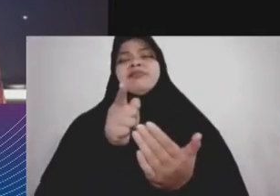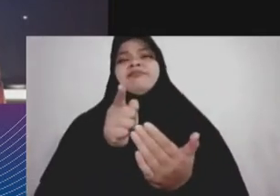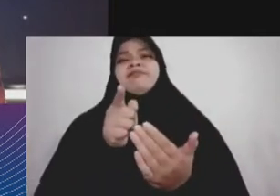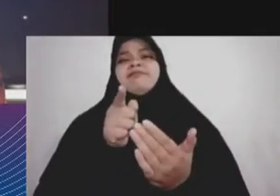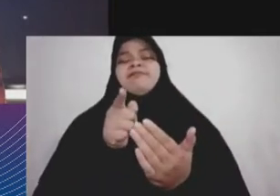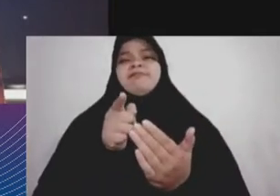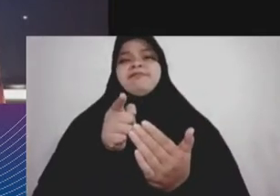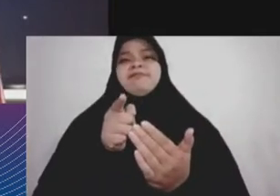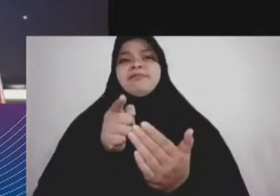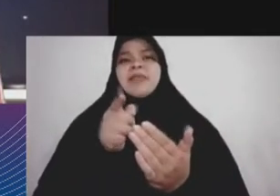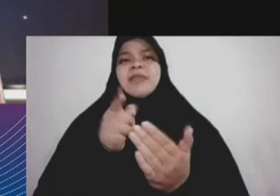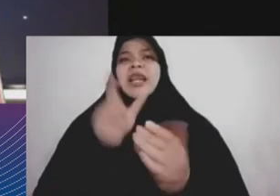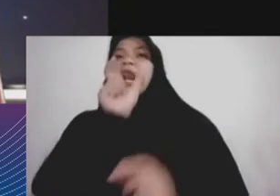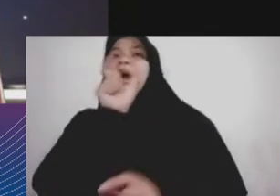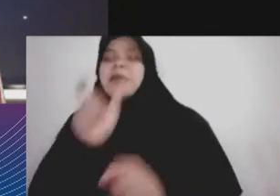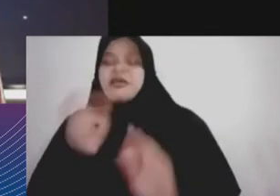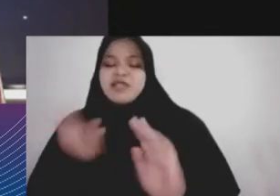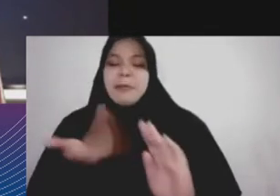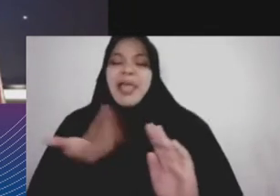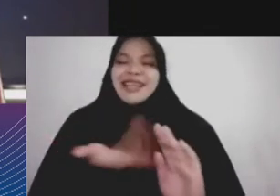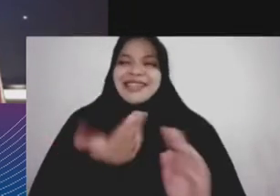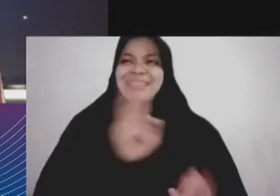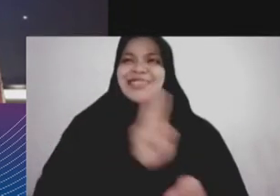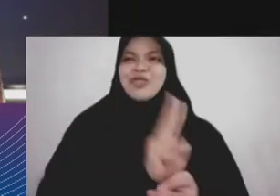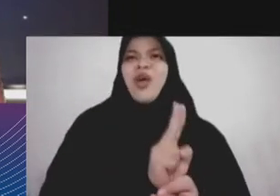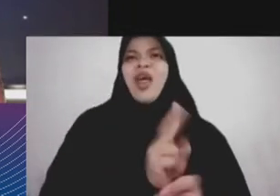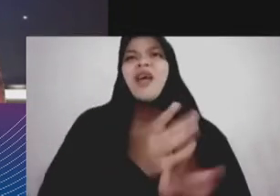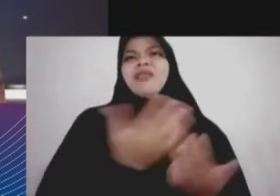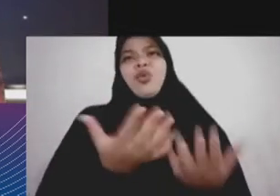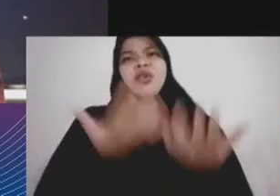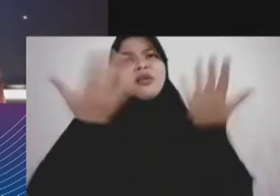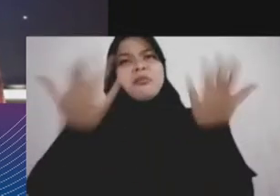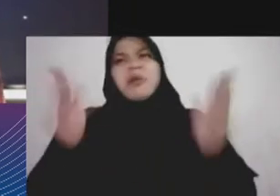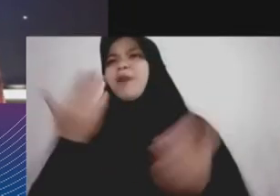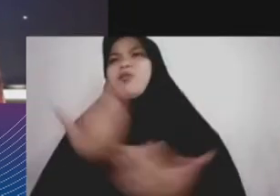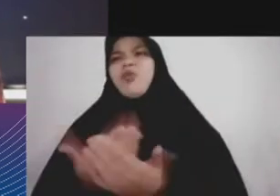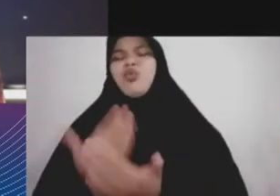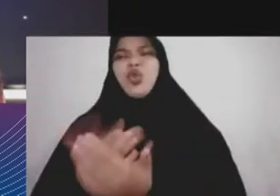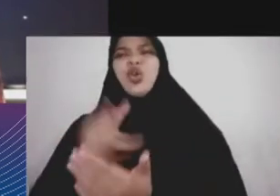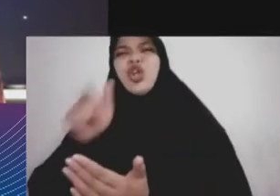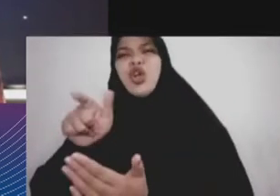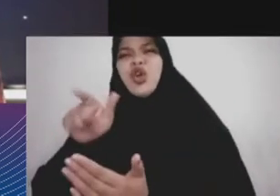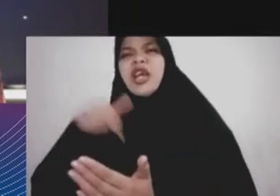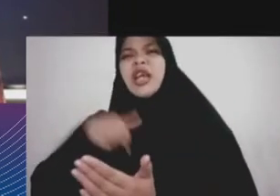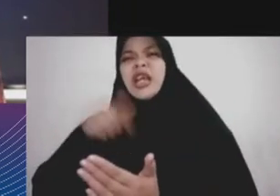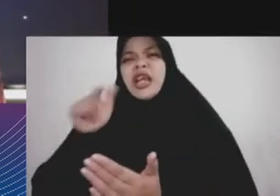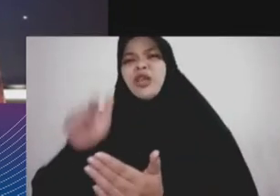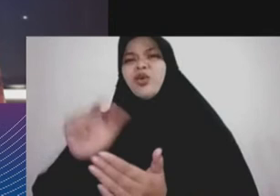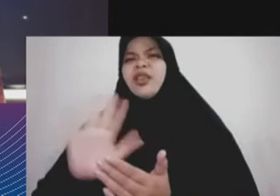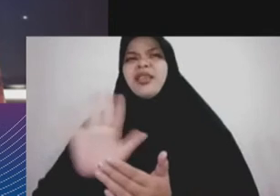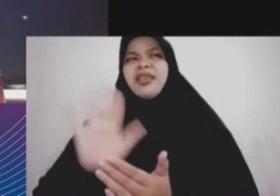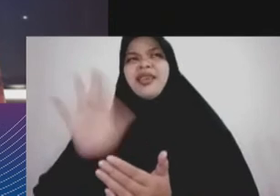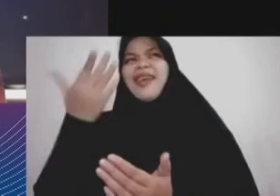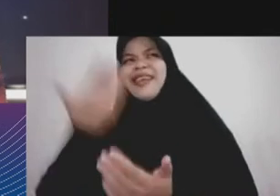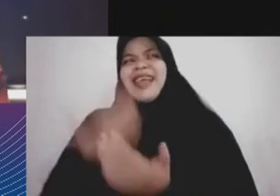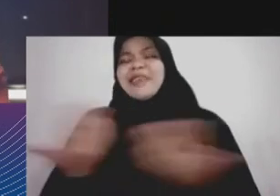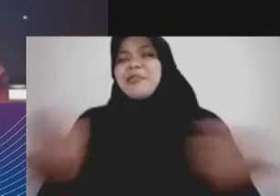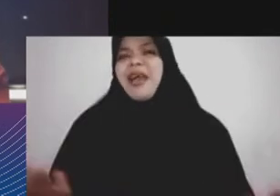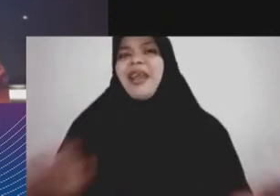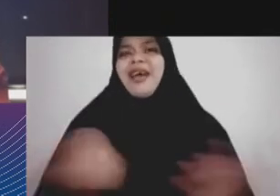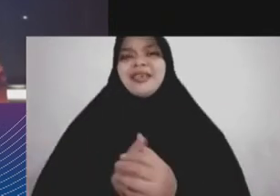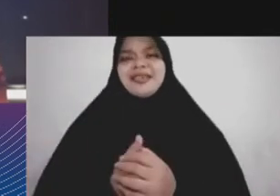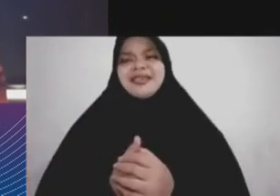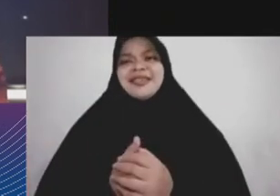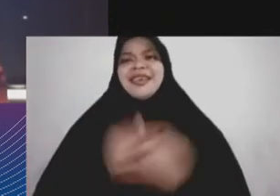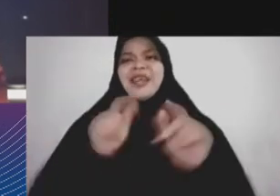dalam definisi pelecehan seksual. Bagaimana membuktikan sesuatu yang kadang intangible. Nah, ini juga yang sejauh